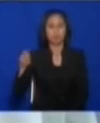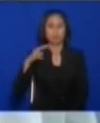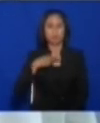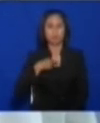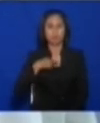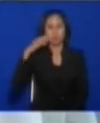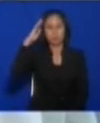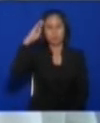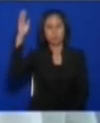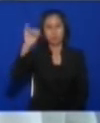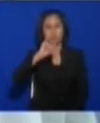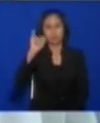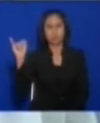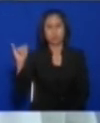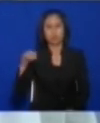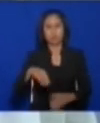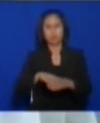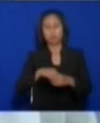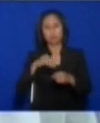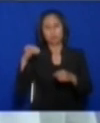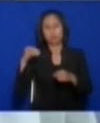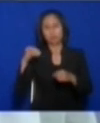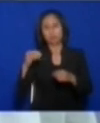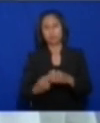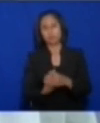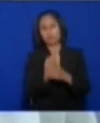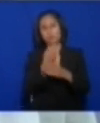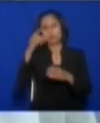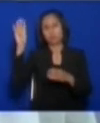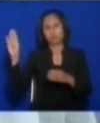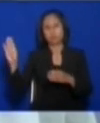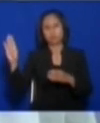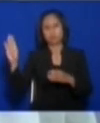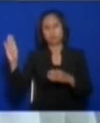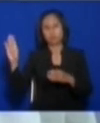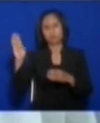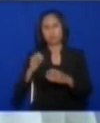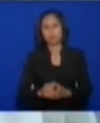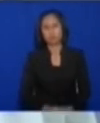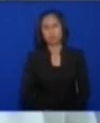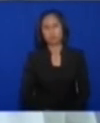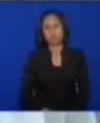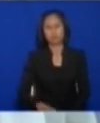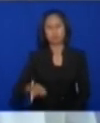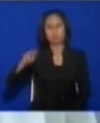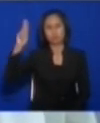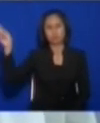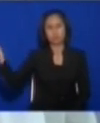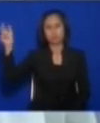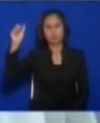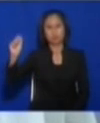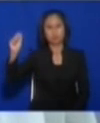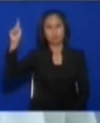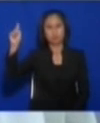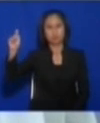Pasangan calon 4 hati Habib Ali Tanti memiliki vc